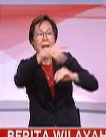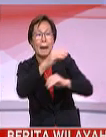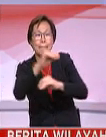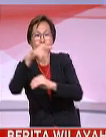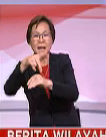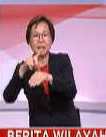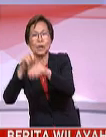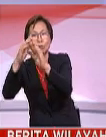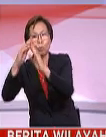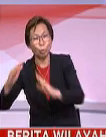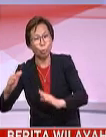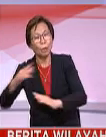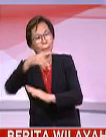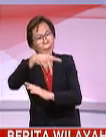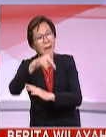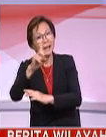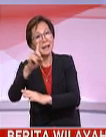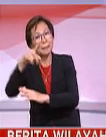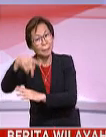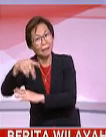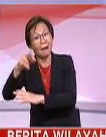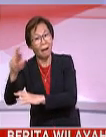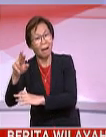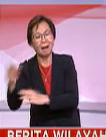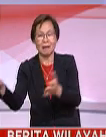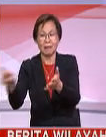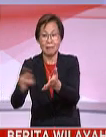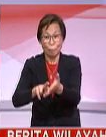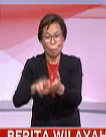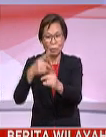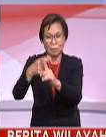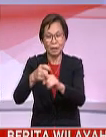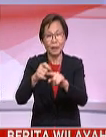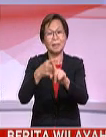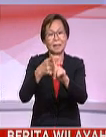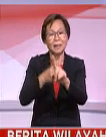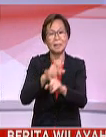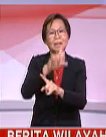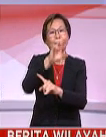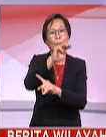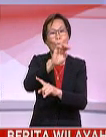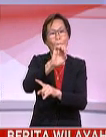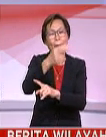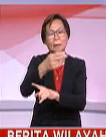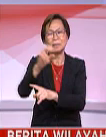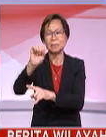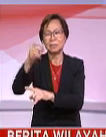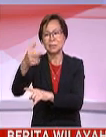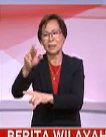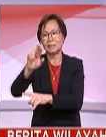di rumah PDPR. Laporan penuh bersama Muhammad Syarizam Awang. Syarizam, teruskan.